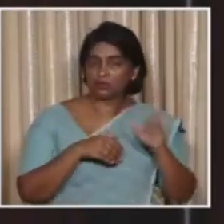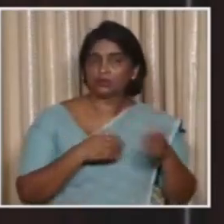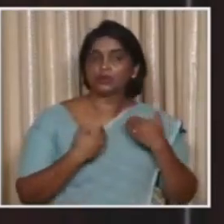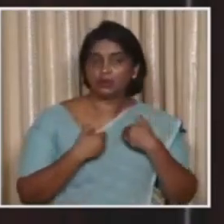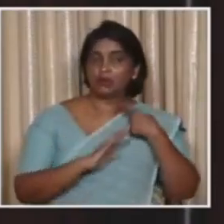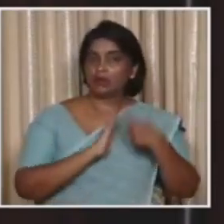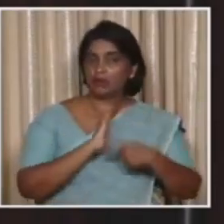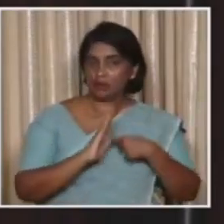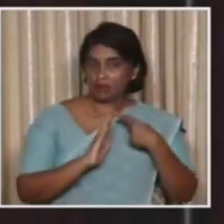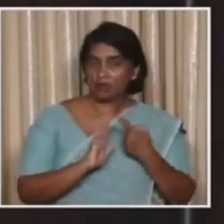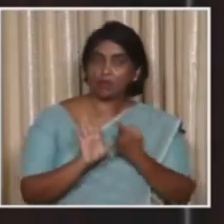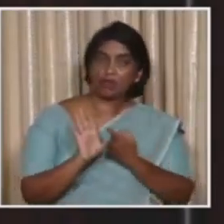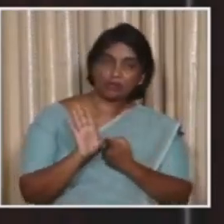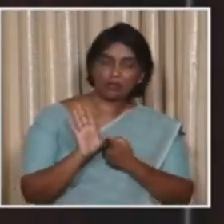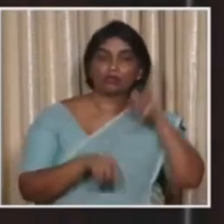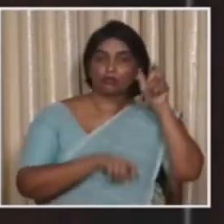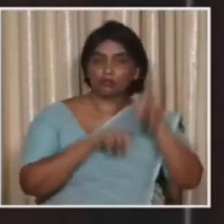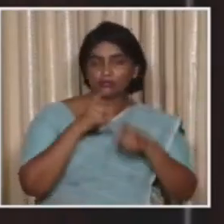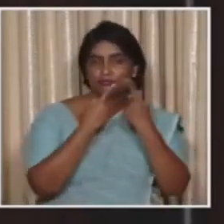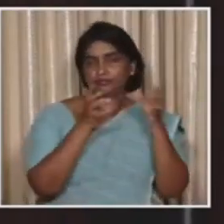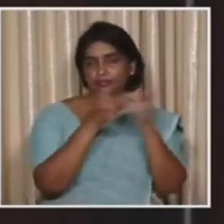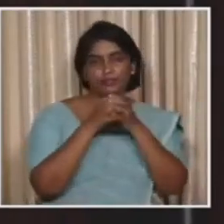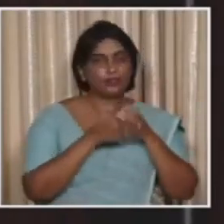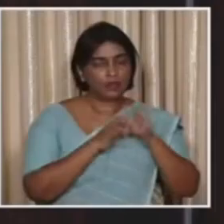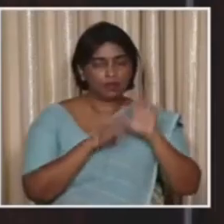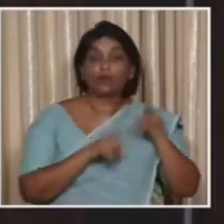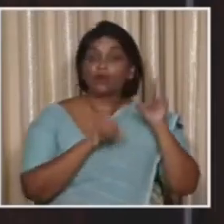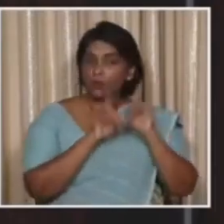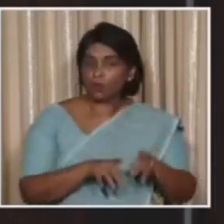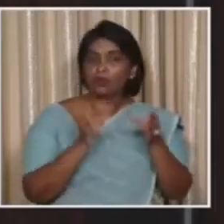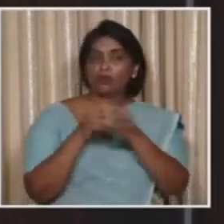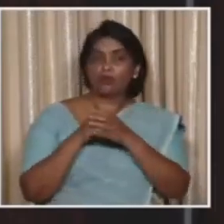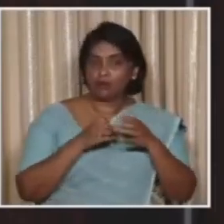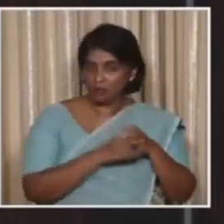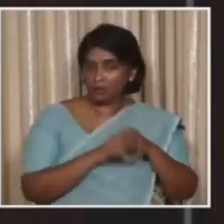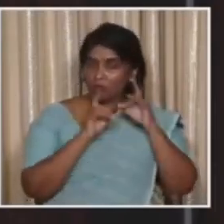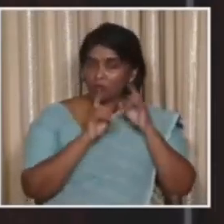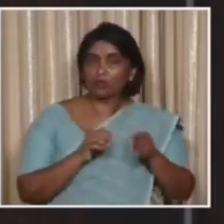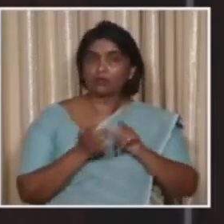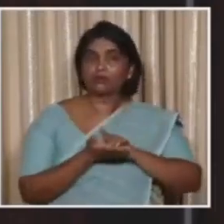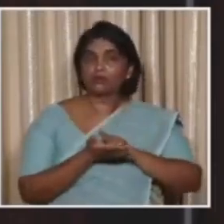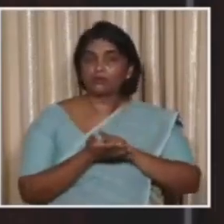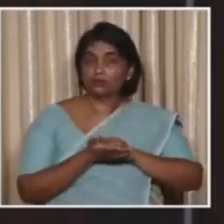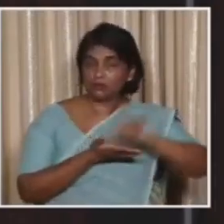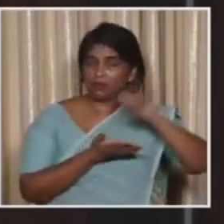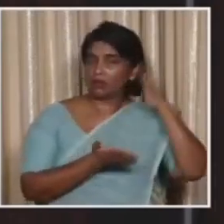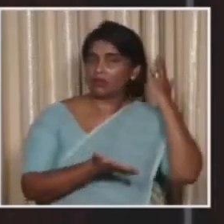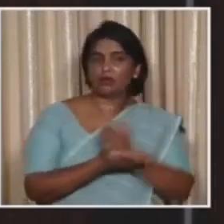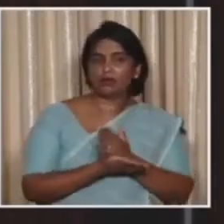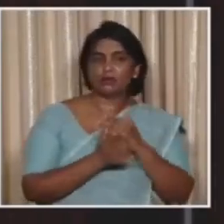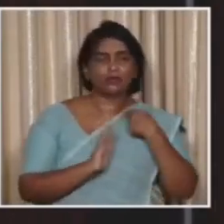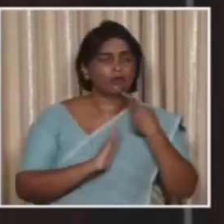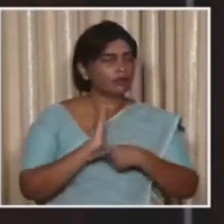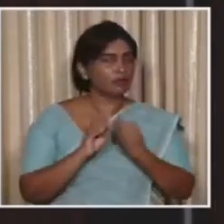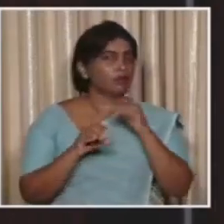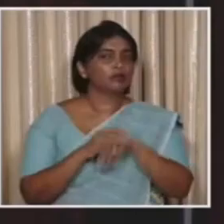අපේ මාතෘභූමියේ තරුණ පිරිසා විවිධ කණ්ඩායම් ඉන්නවා ඉතින් මේ කණ්ඩායම් මෙහෙම යන එක වළක්වන්න වැඩපිළිවෙලක් අපේ